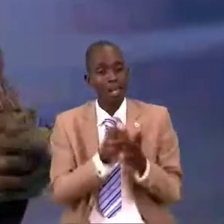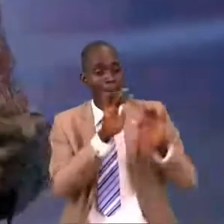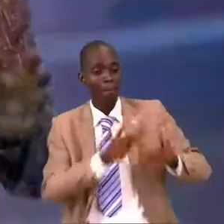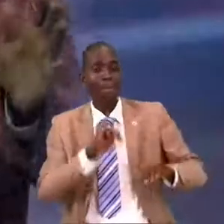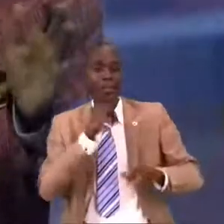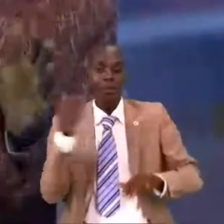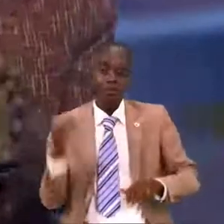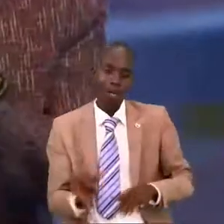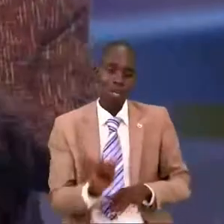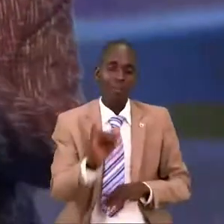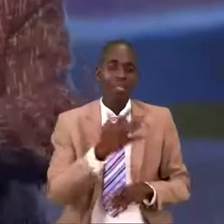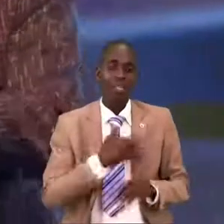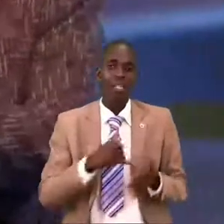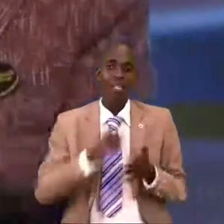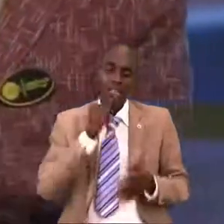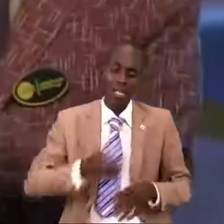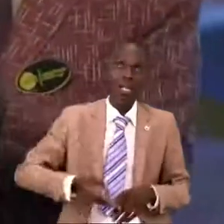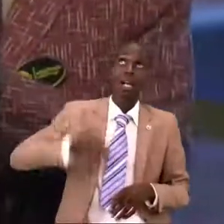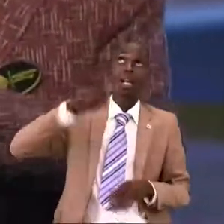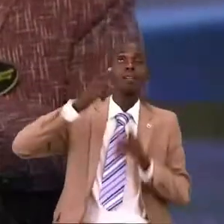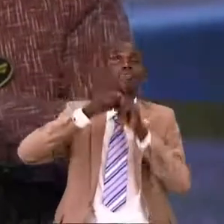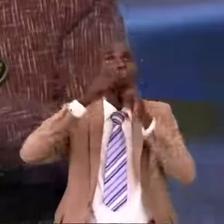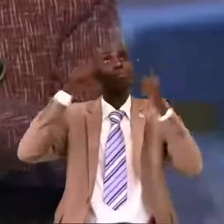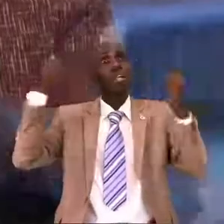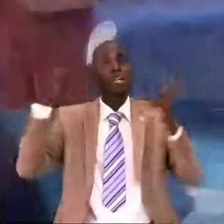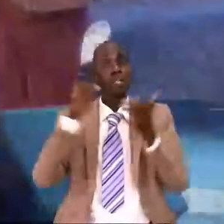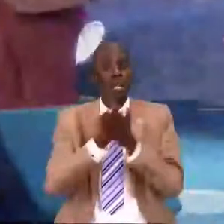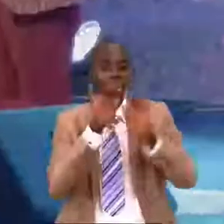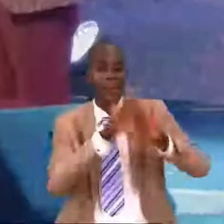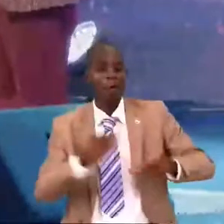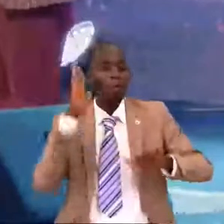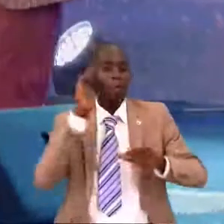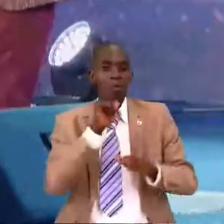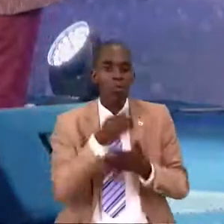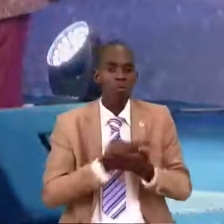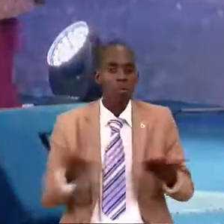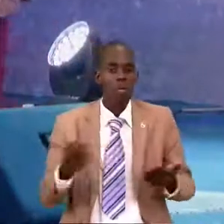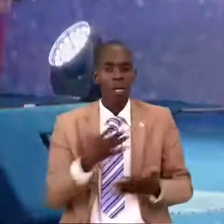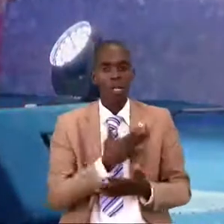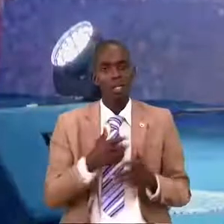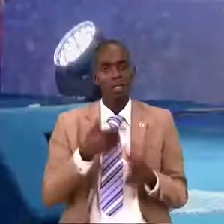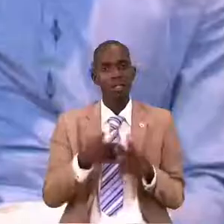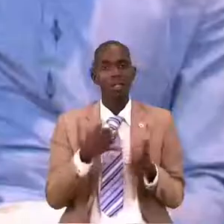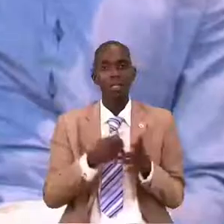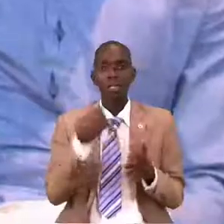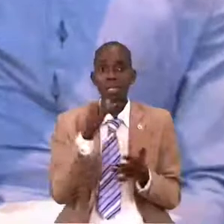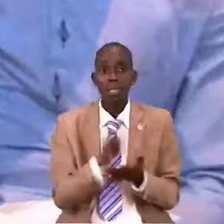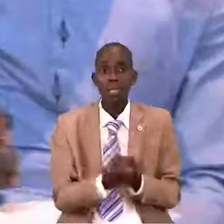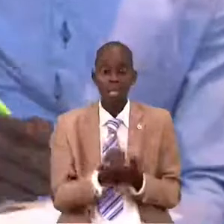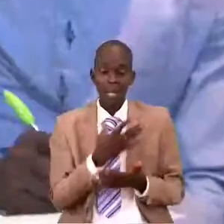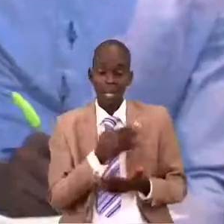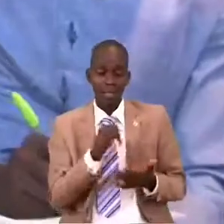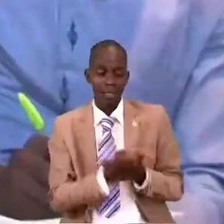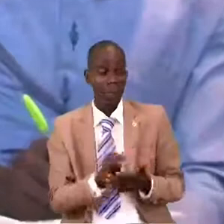ne faillira pas. Et il a cette miséricorde qui est grande pour ceux qui le craignent.